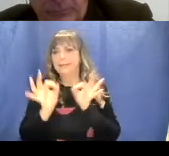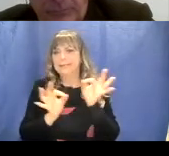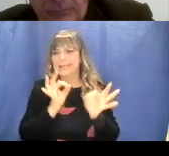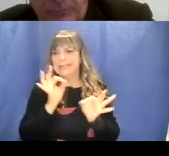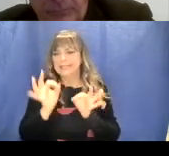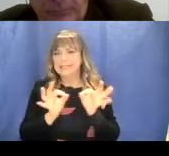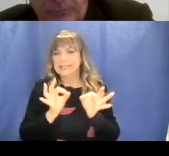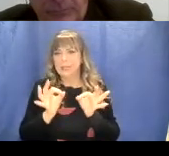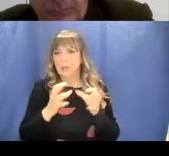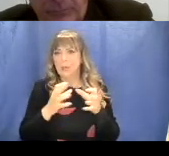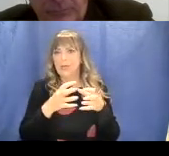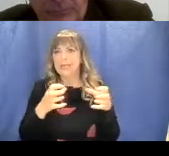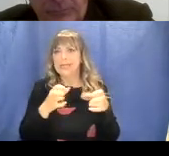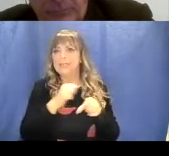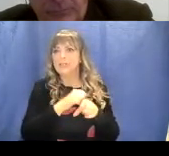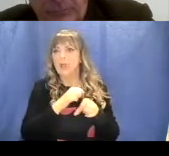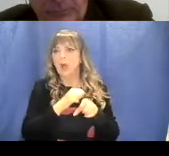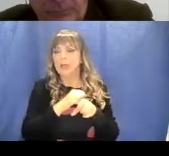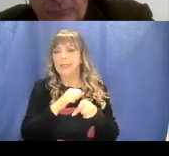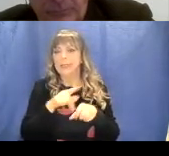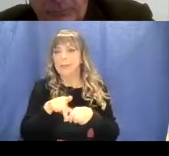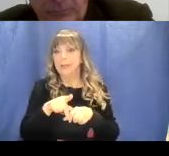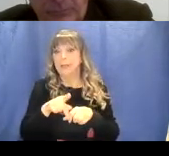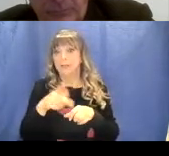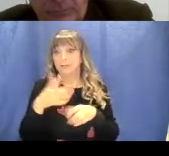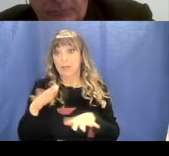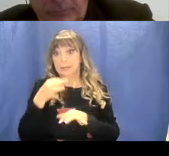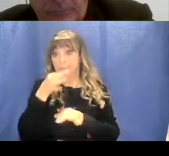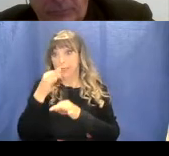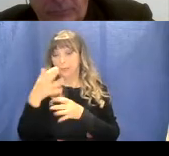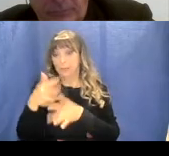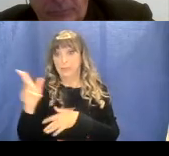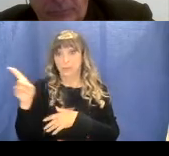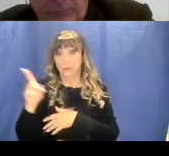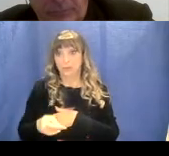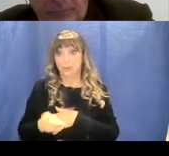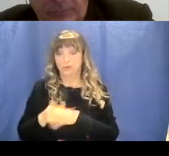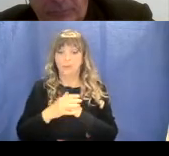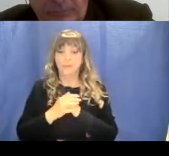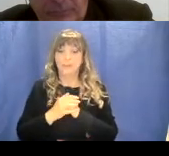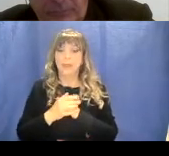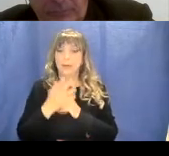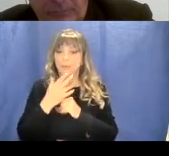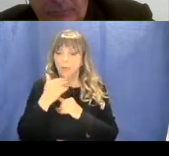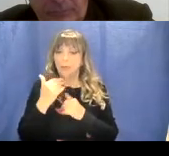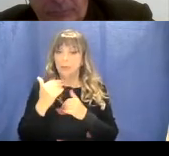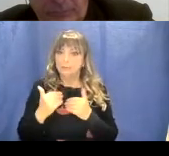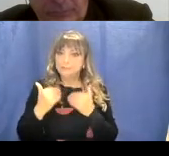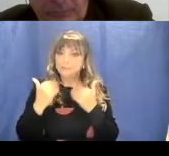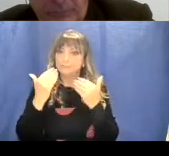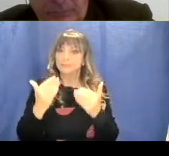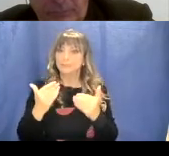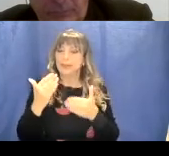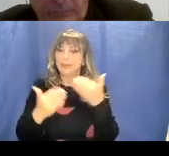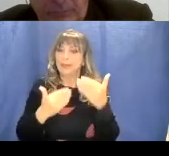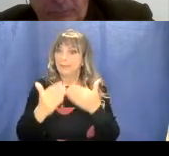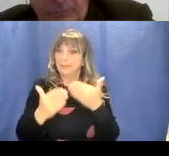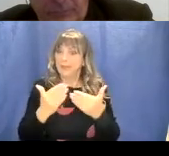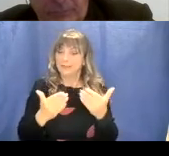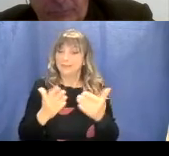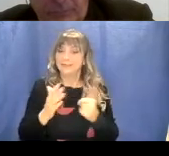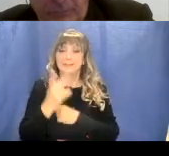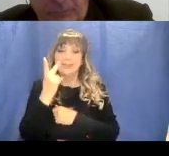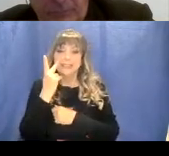che ha così ben esposto giorgio e direi di passare subito a vedere